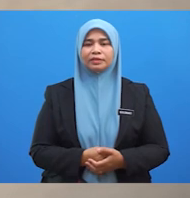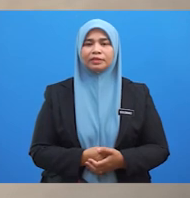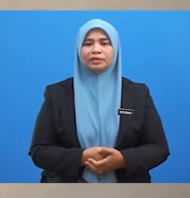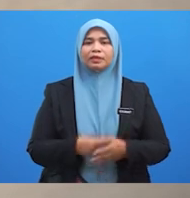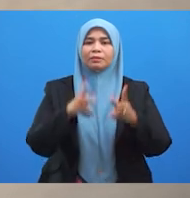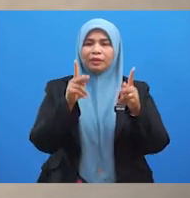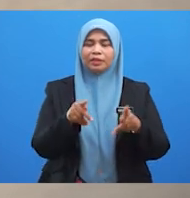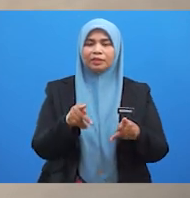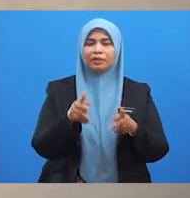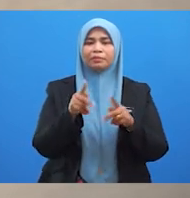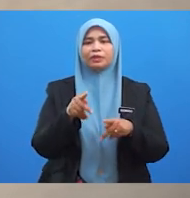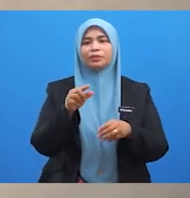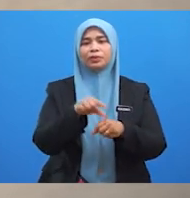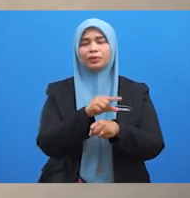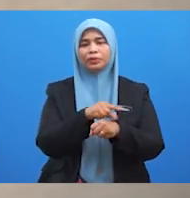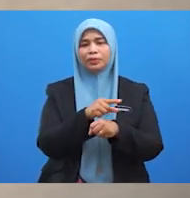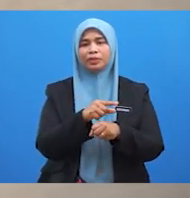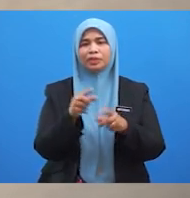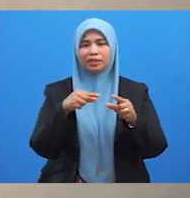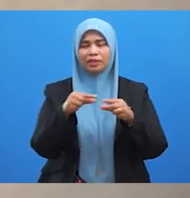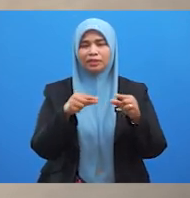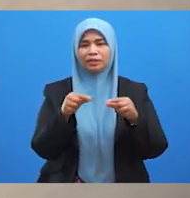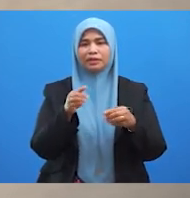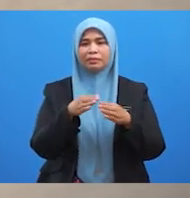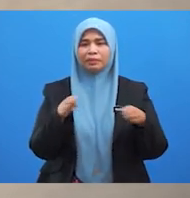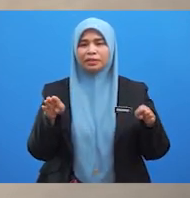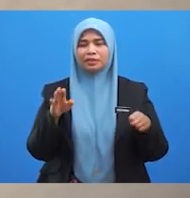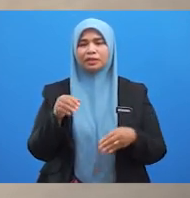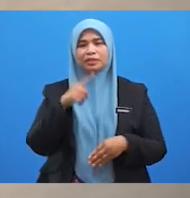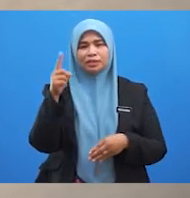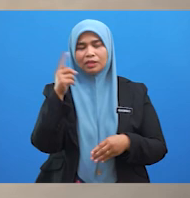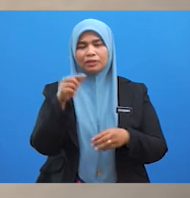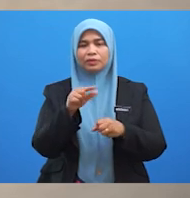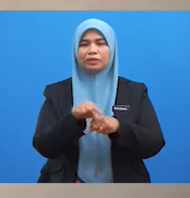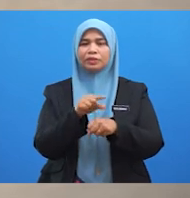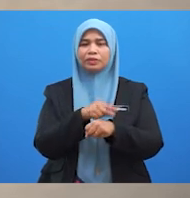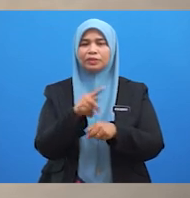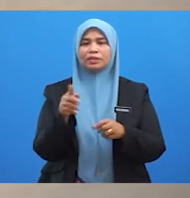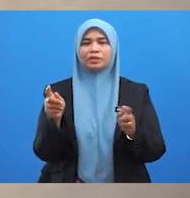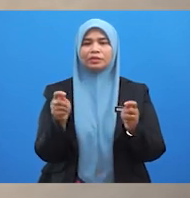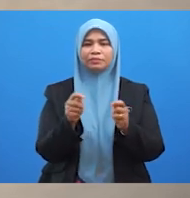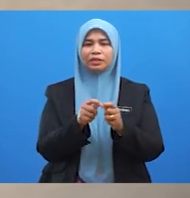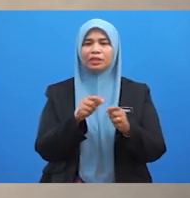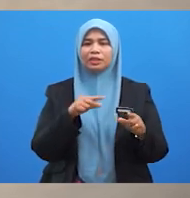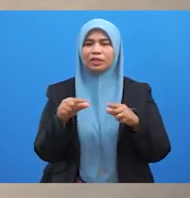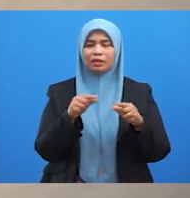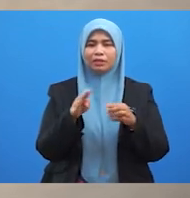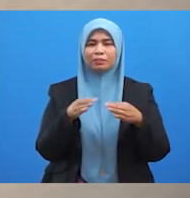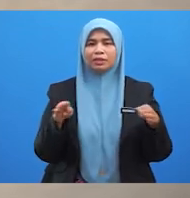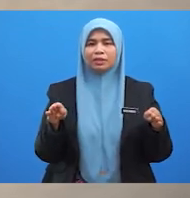Pelajar perlu menggunakan gaya bahasa yang sering digunakan seperti gaya